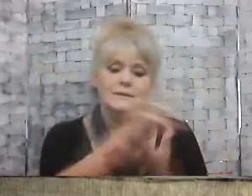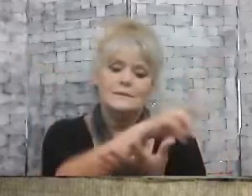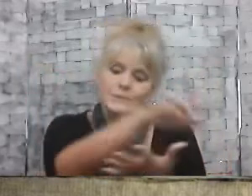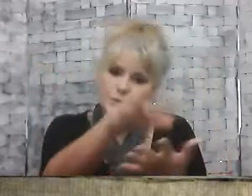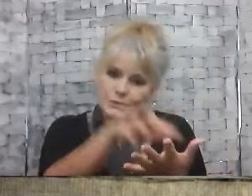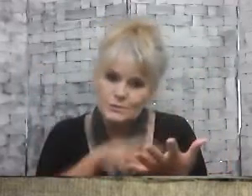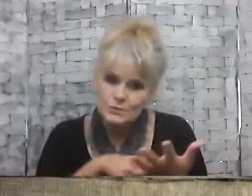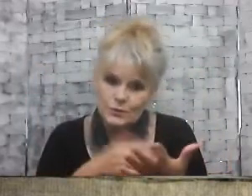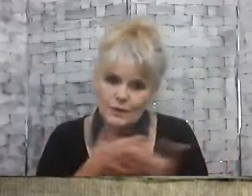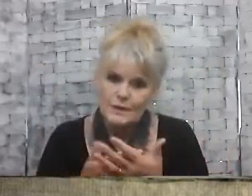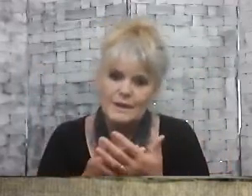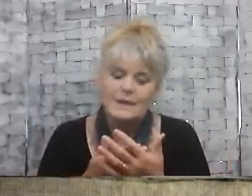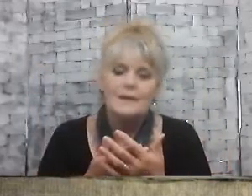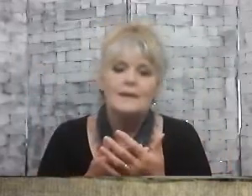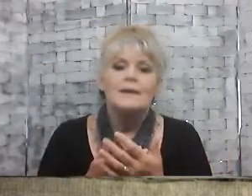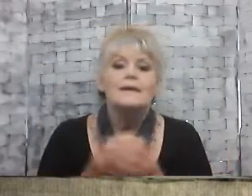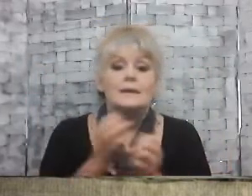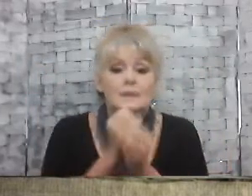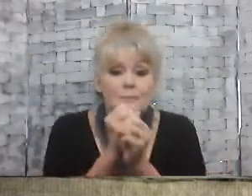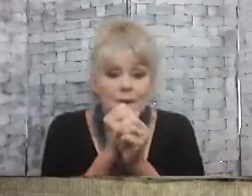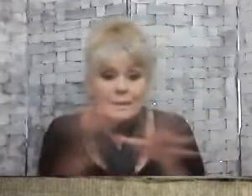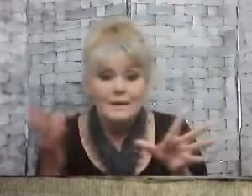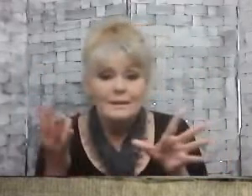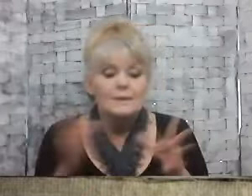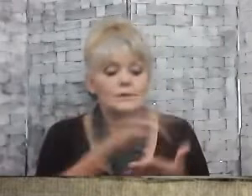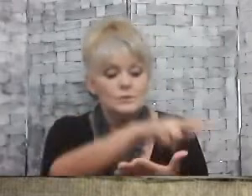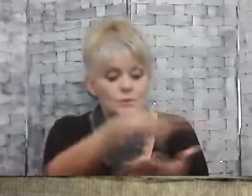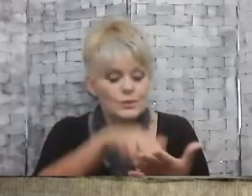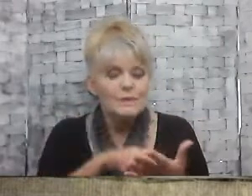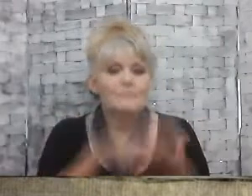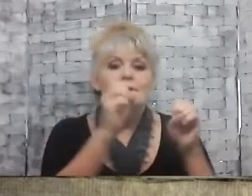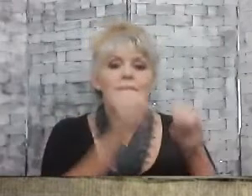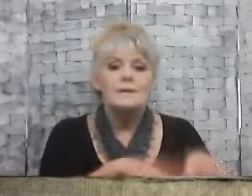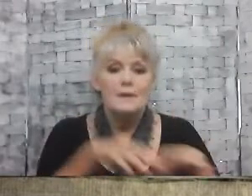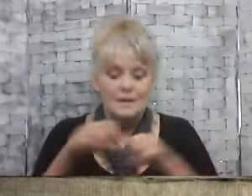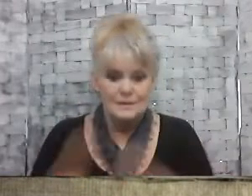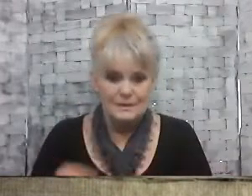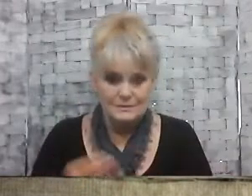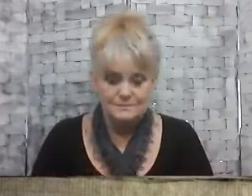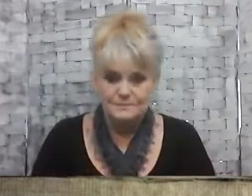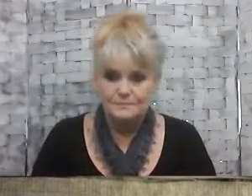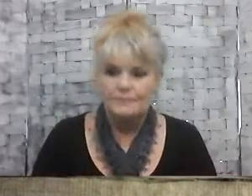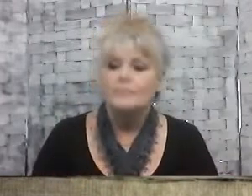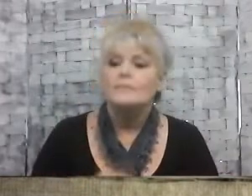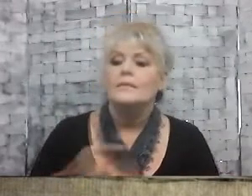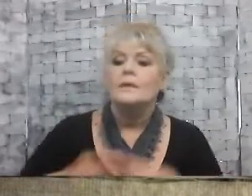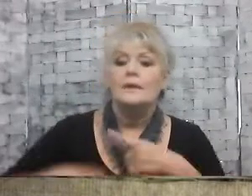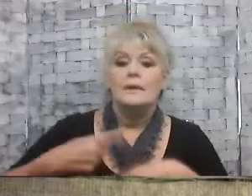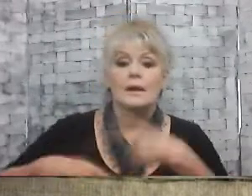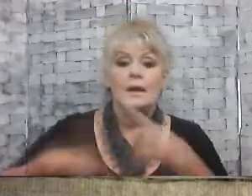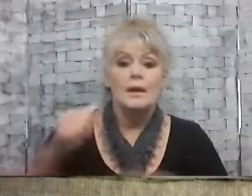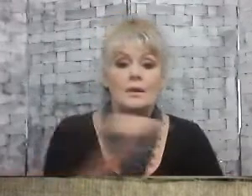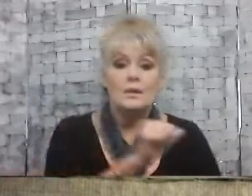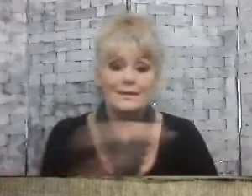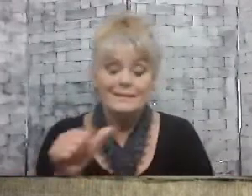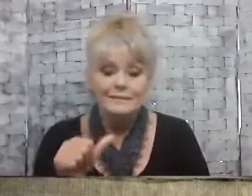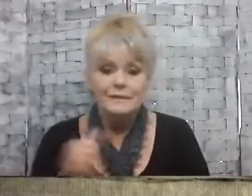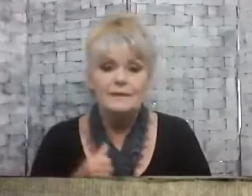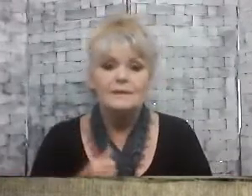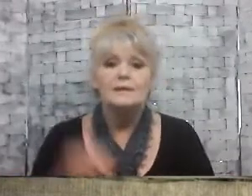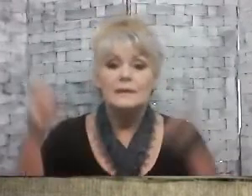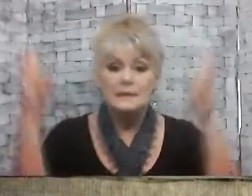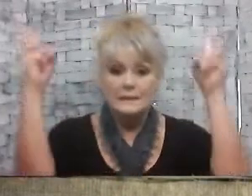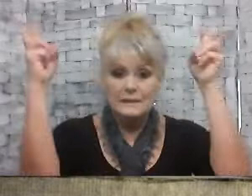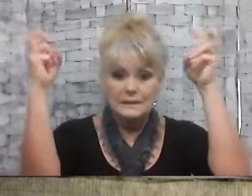begin van die verhaal van Handelinge. En ons gaan elke week die story een naam gee, en omdat hierdie die